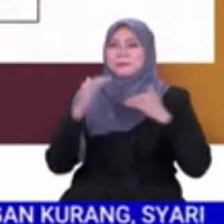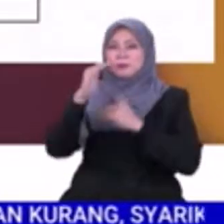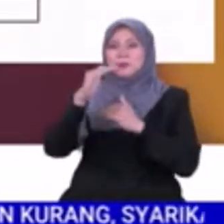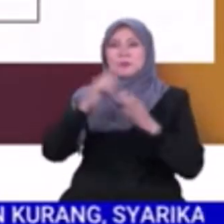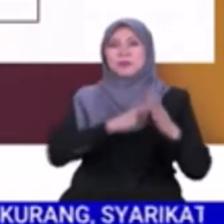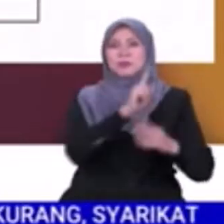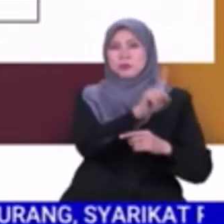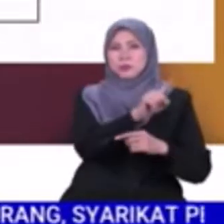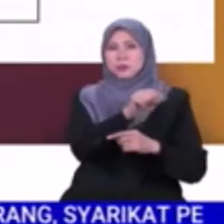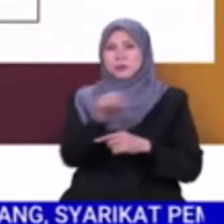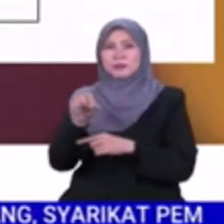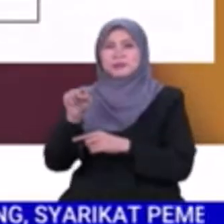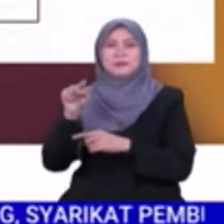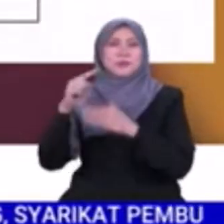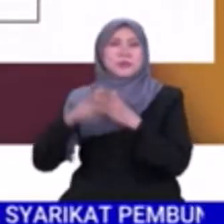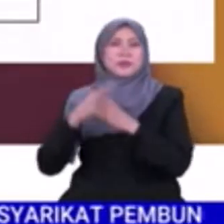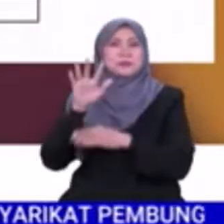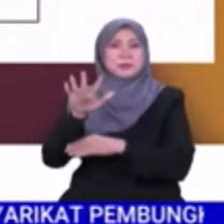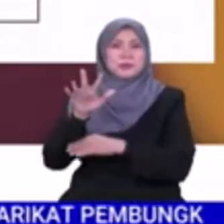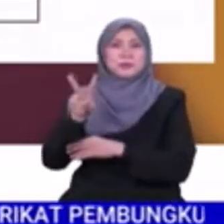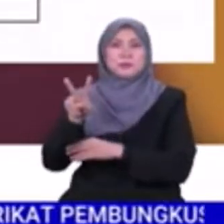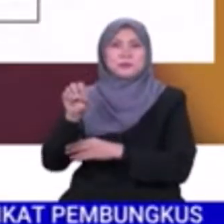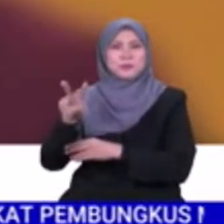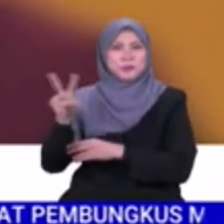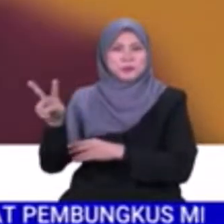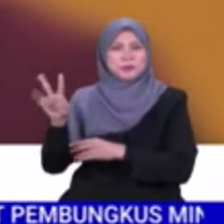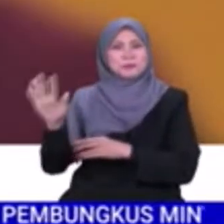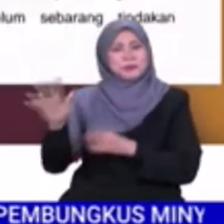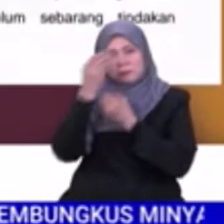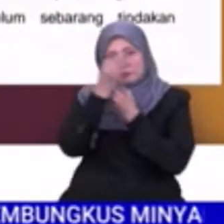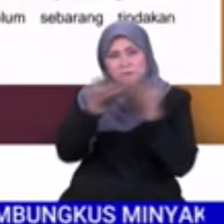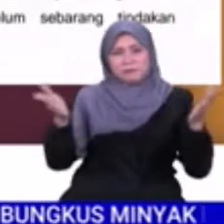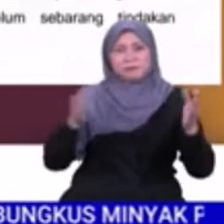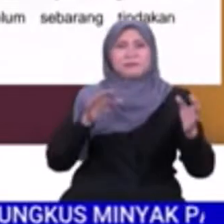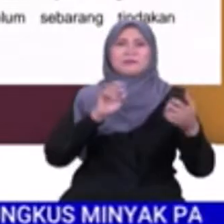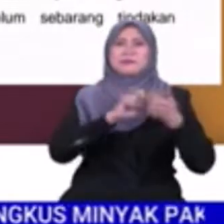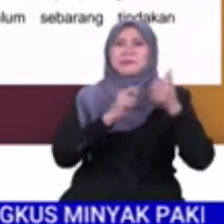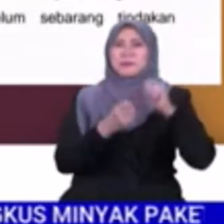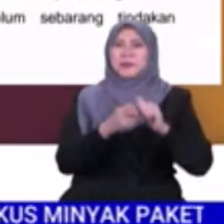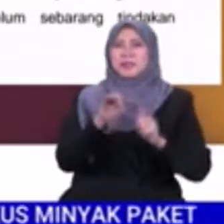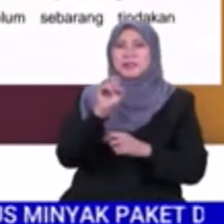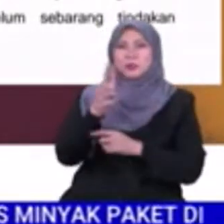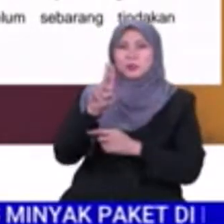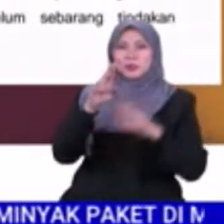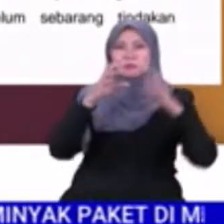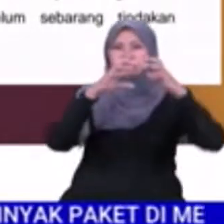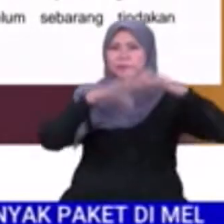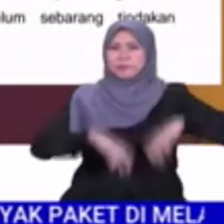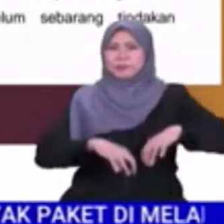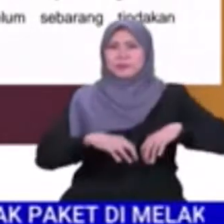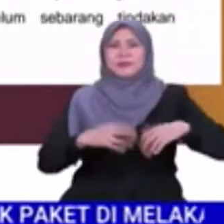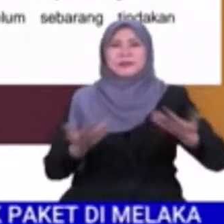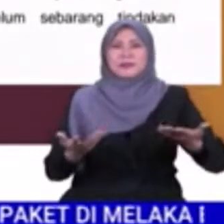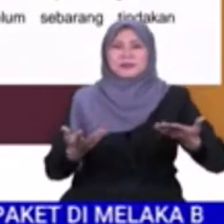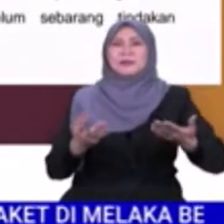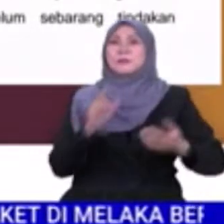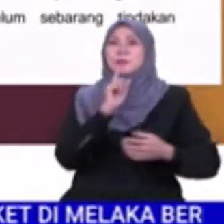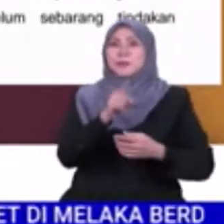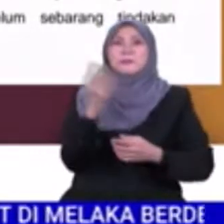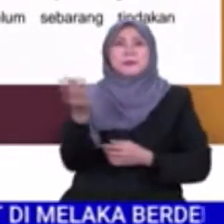Januari hingga Mei 2022 Beliau berkata demikian bagi mengulas isu movie scrap dilaporkan sebagai